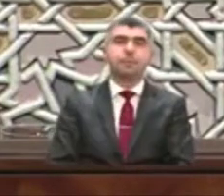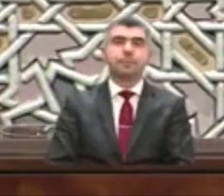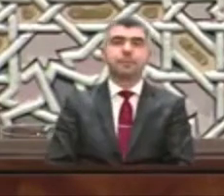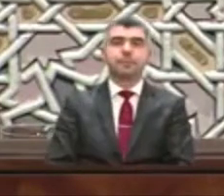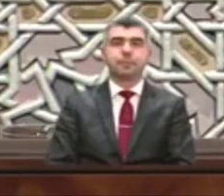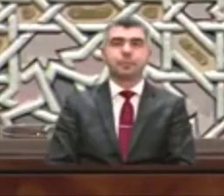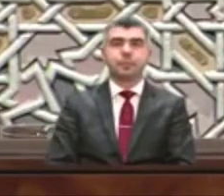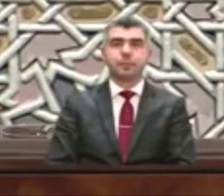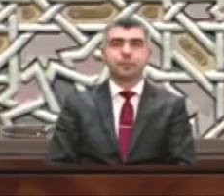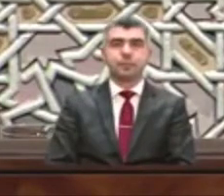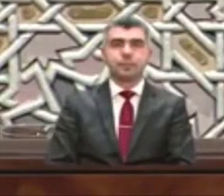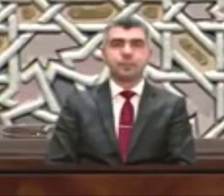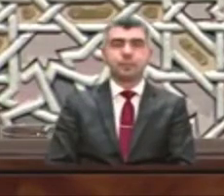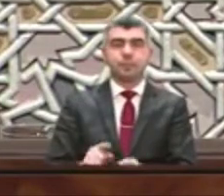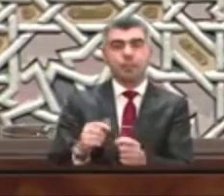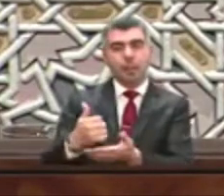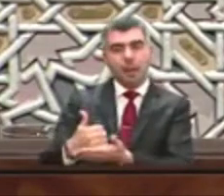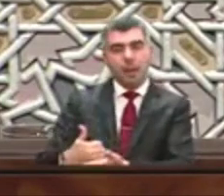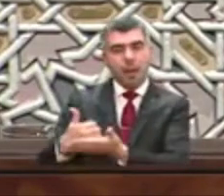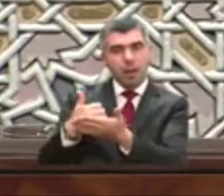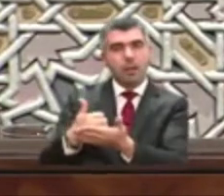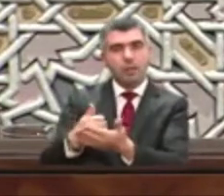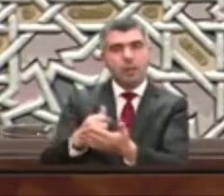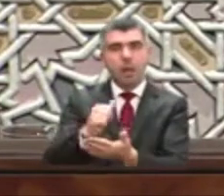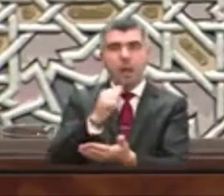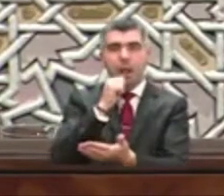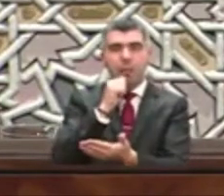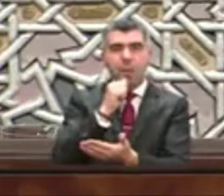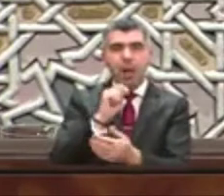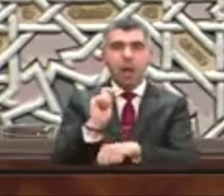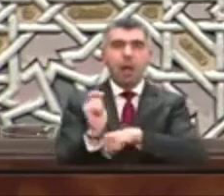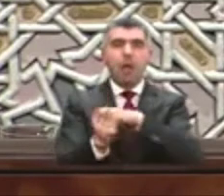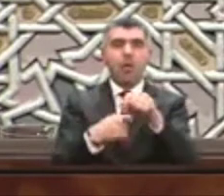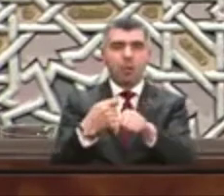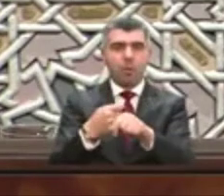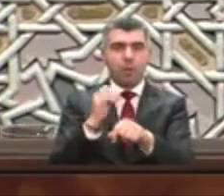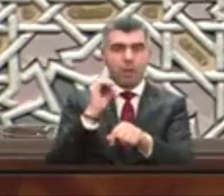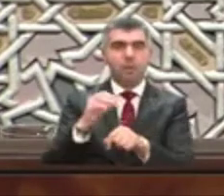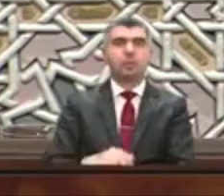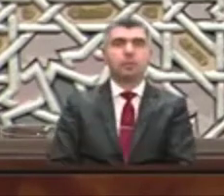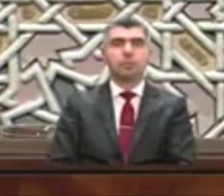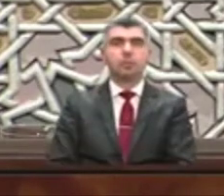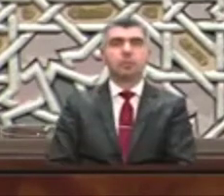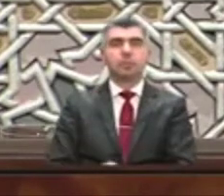متعلق بتزويد العالم القروي بالماء الشارب وتطهير السائل لسيدة والسادة النواب المحترمين